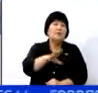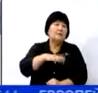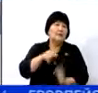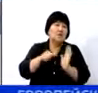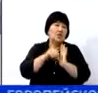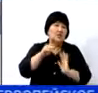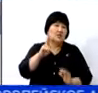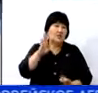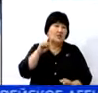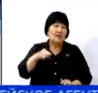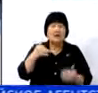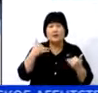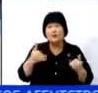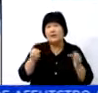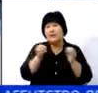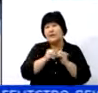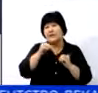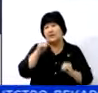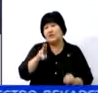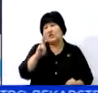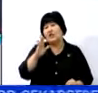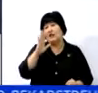6 тысяч киловатт, сегодня 10 тысяч